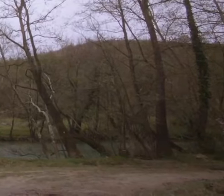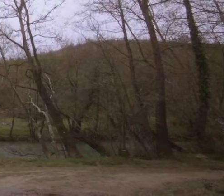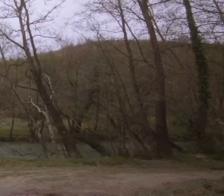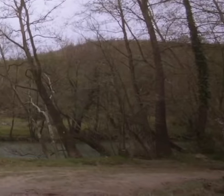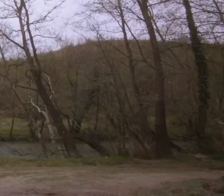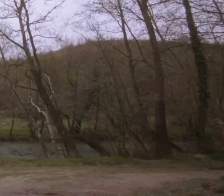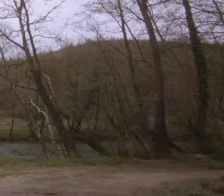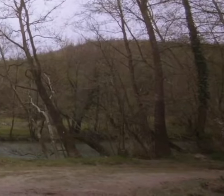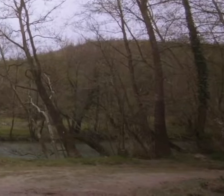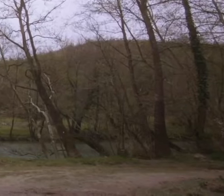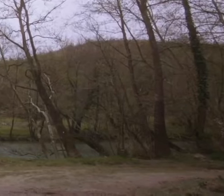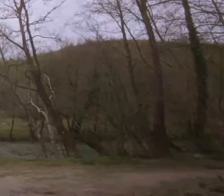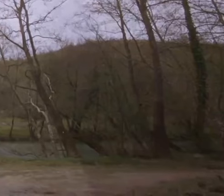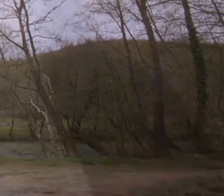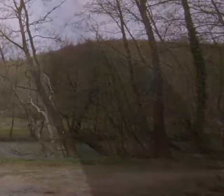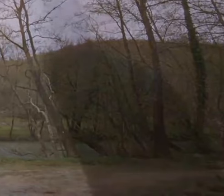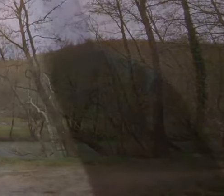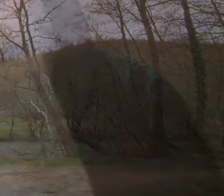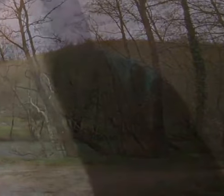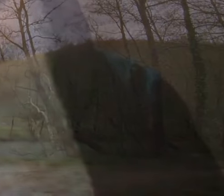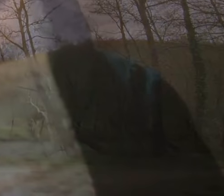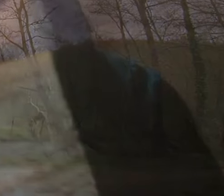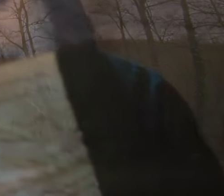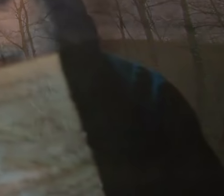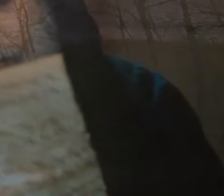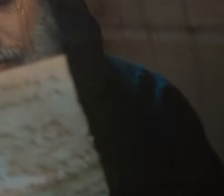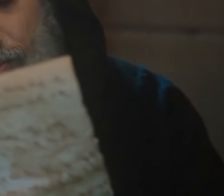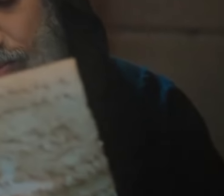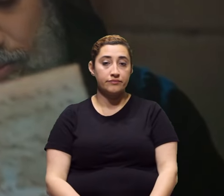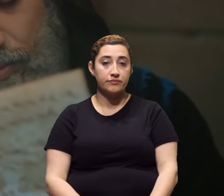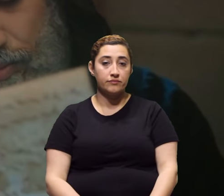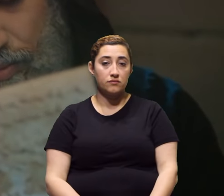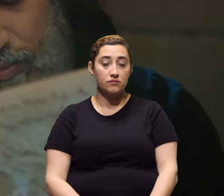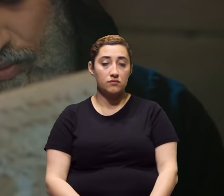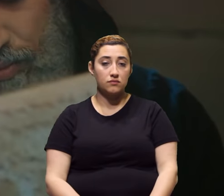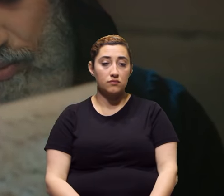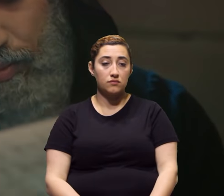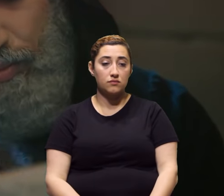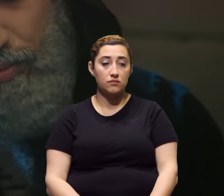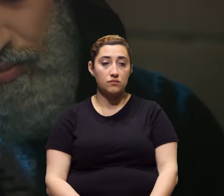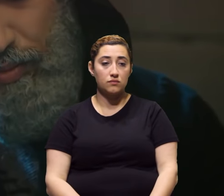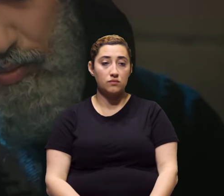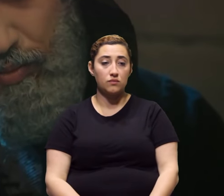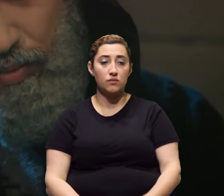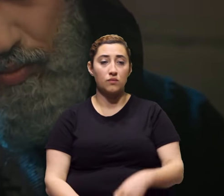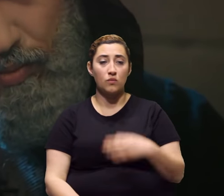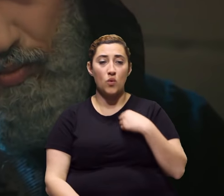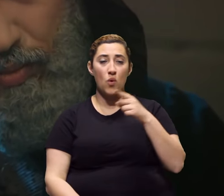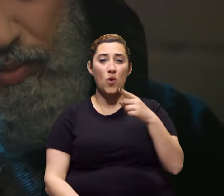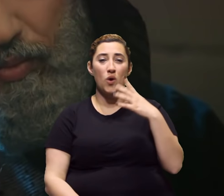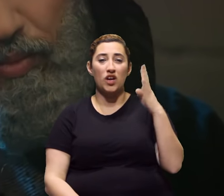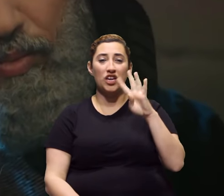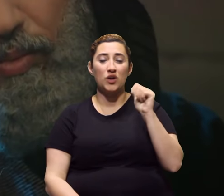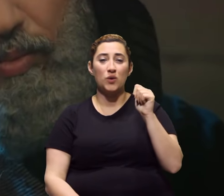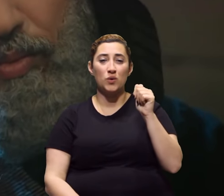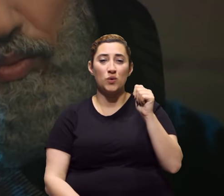Gözlerini yumarak nehre karşı öylece kaldı. Kasım mektubu indirdi. Türklere esir düşmemin üzerinden